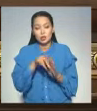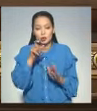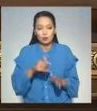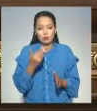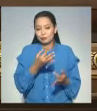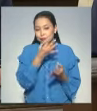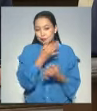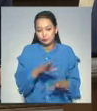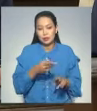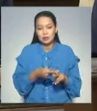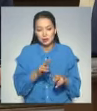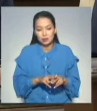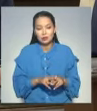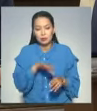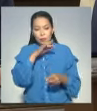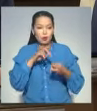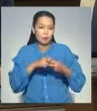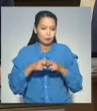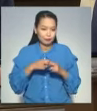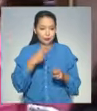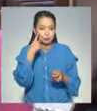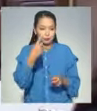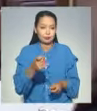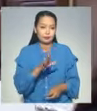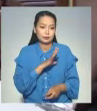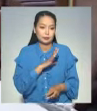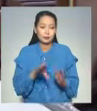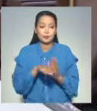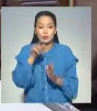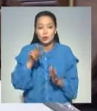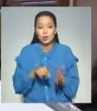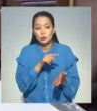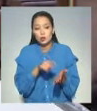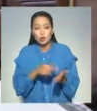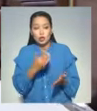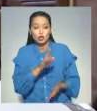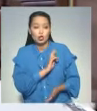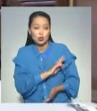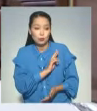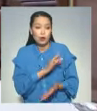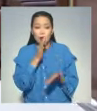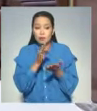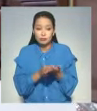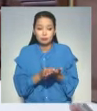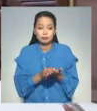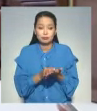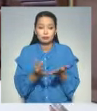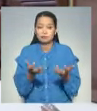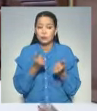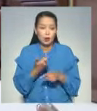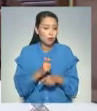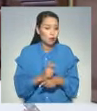көңілдері толмайтын осындай дүниелерді жіпке тізді. Депутаттық сауалдарға жұмыс әлде, жауап әлде де әлсіз.